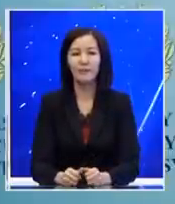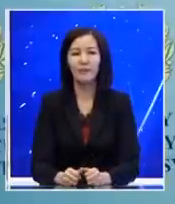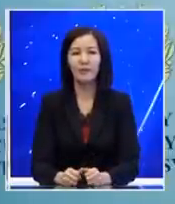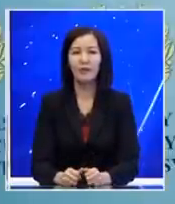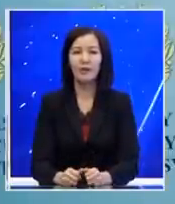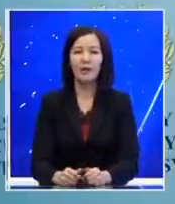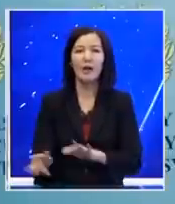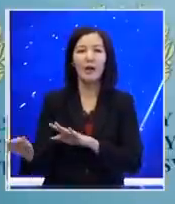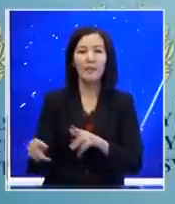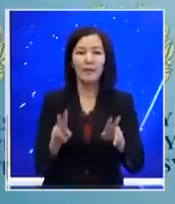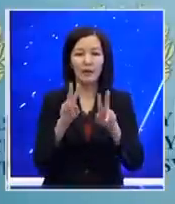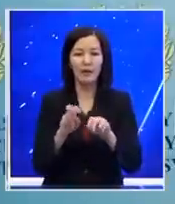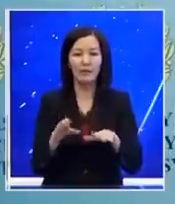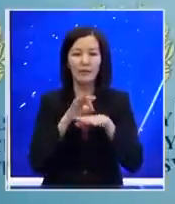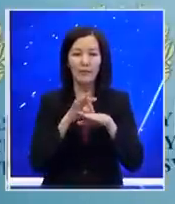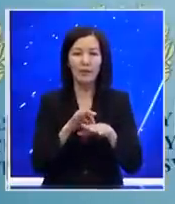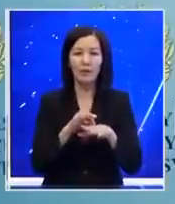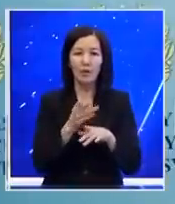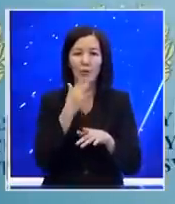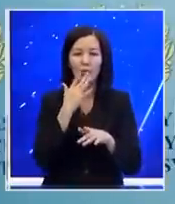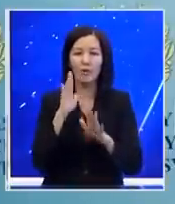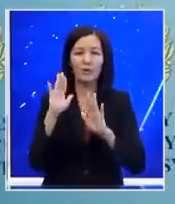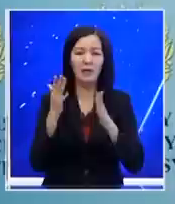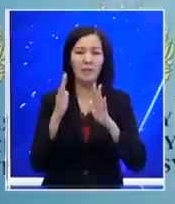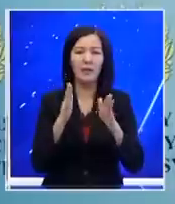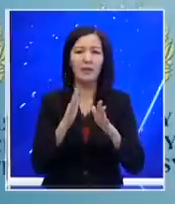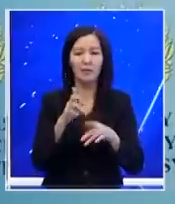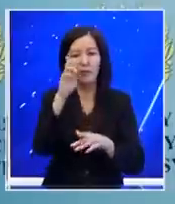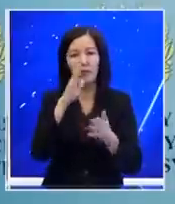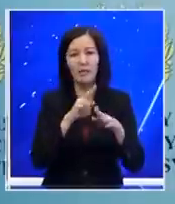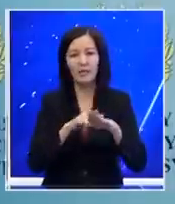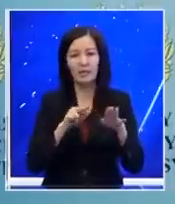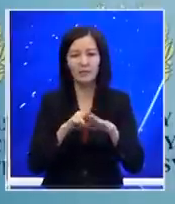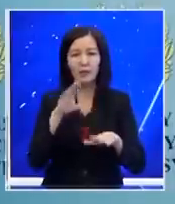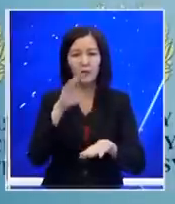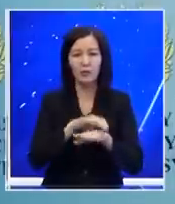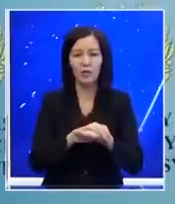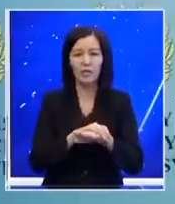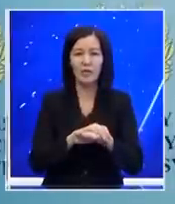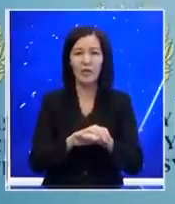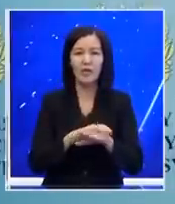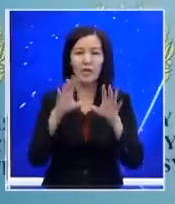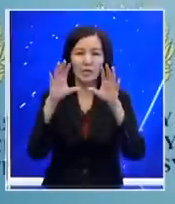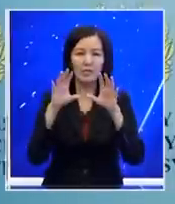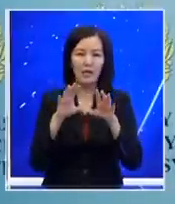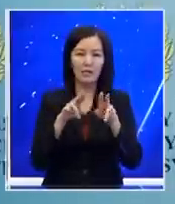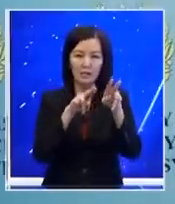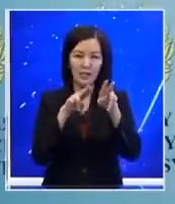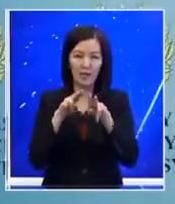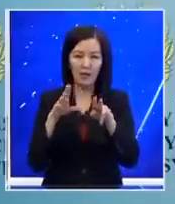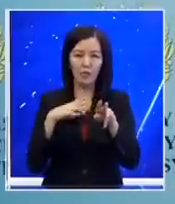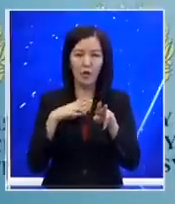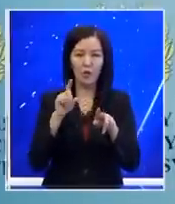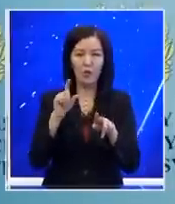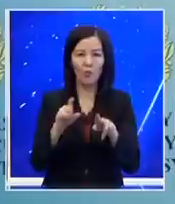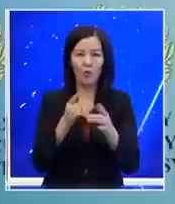Арнайы операция барысында ұлттық табиғи саябақтың мемлекеттік инспекторы ұсталды. Оның заңсыз аң аулаған сондай-ақ қару мен оның